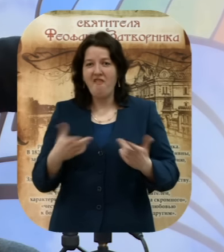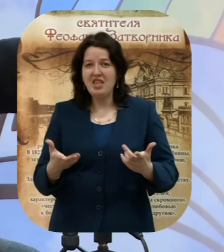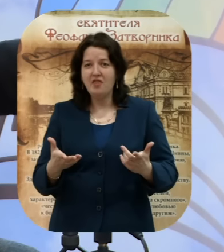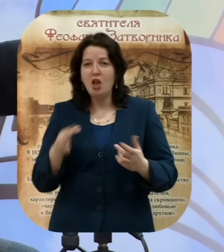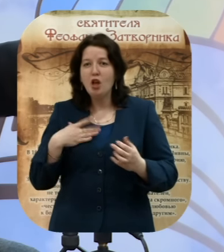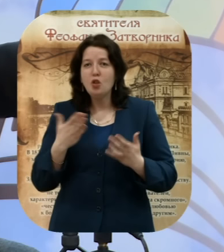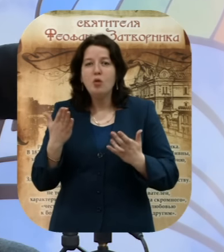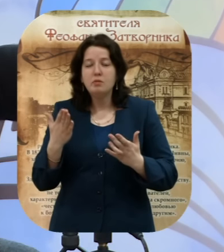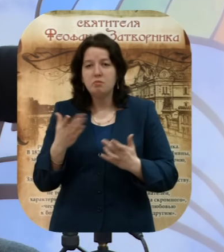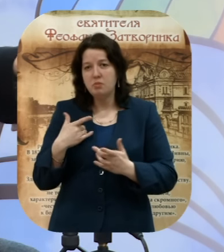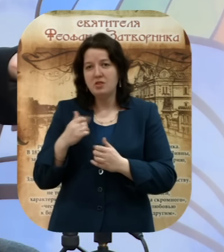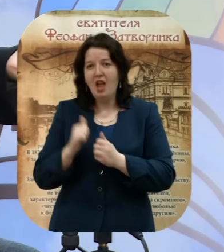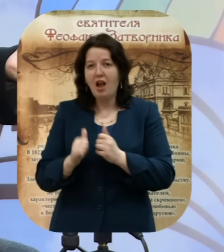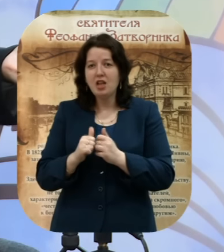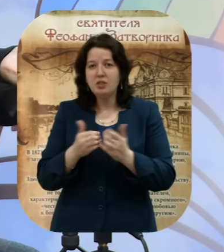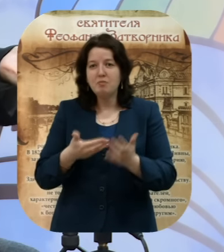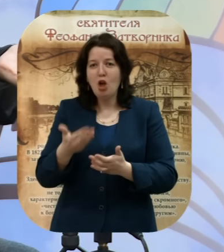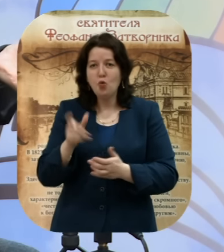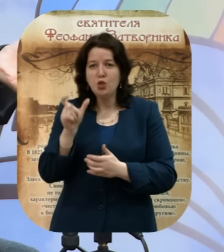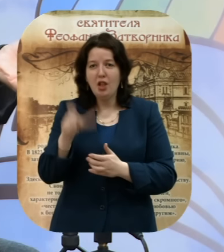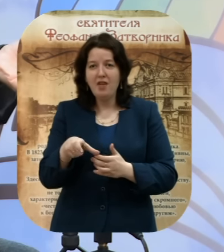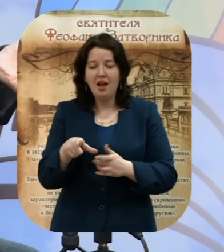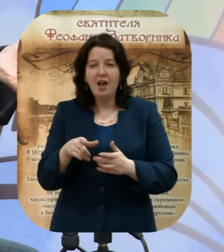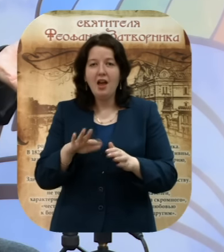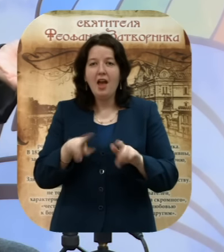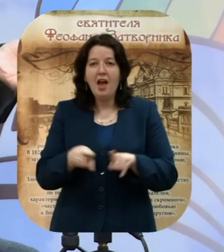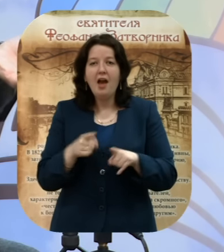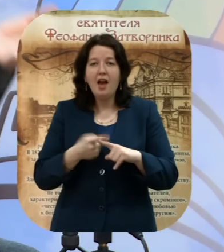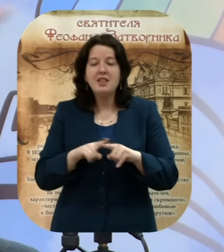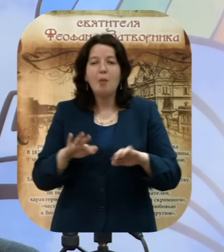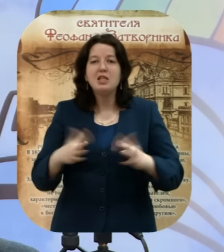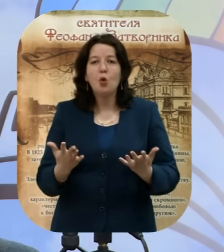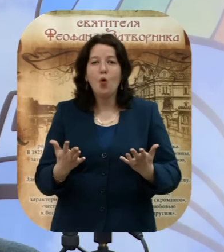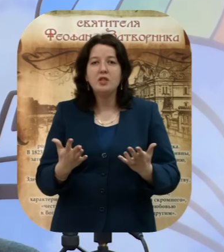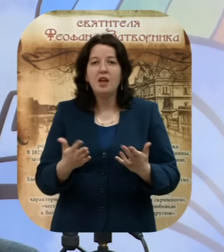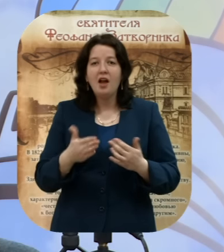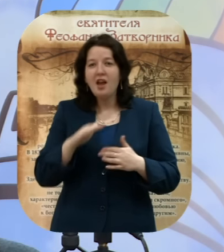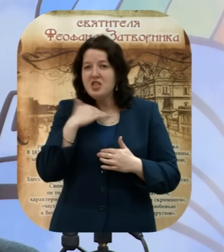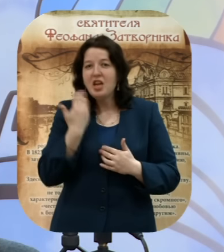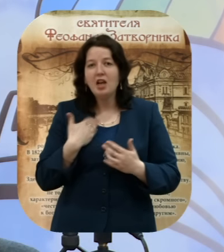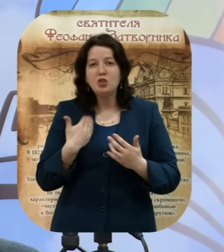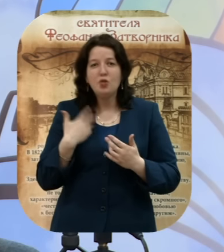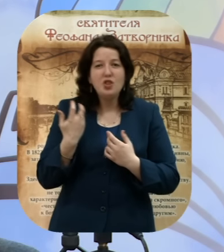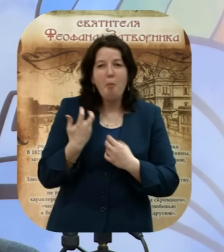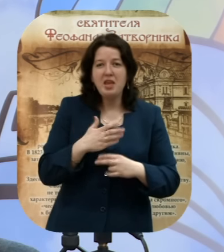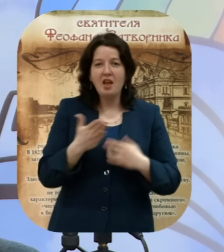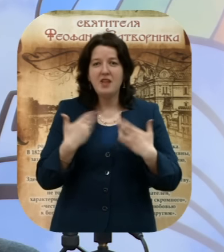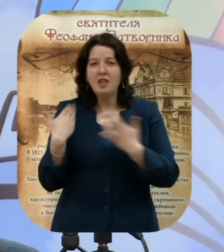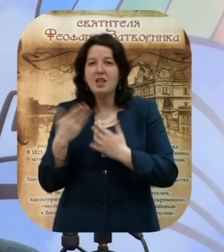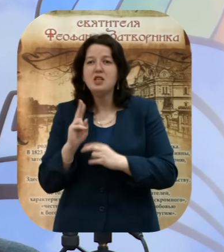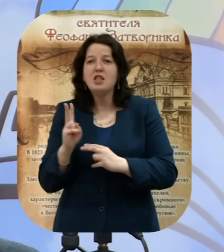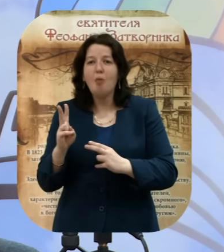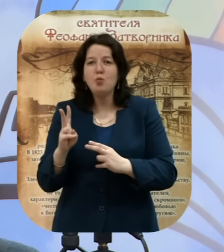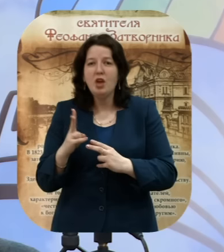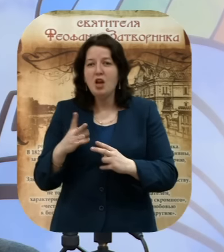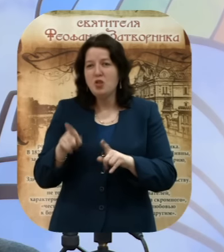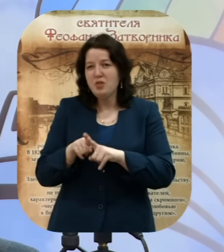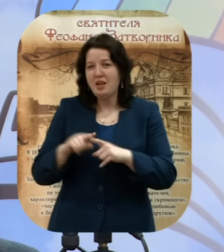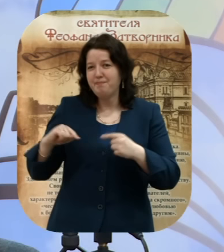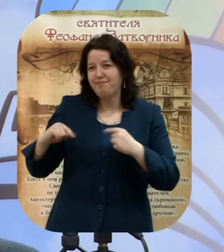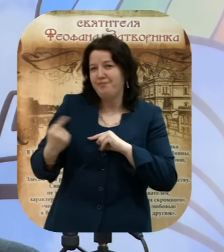на каждом шагу такое происходит. Не хочу, так сказать, неприязнь относиться к кому-то, но меня так и